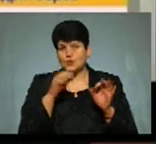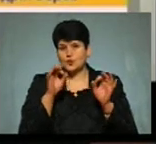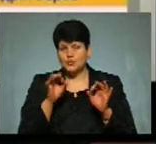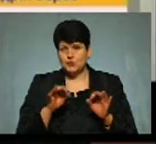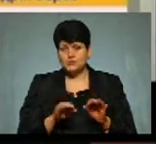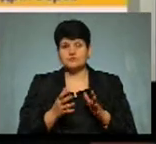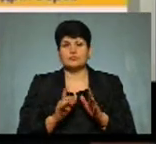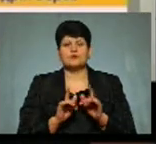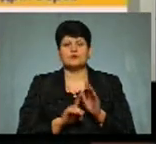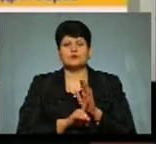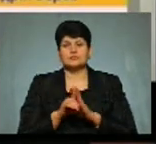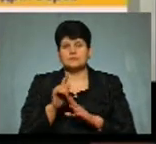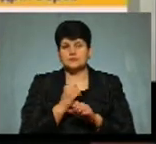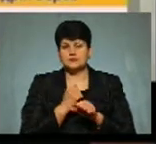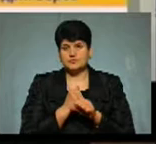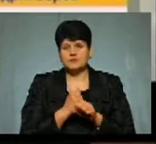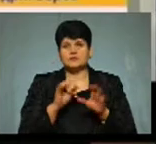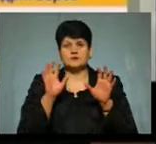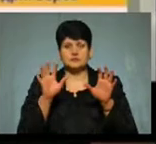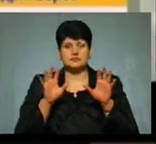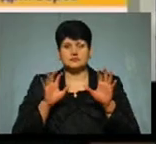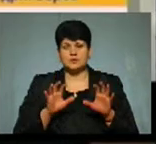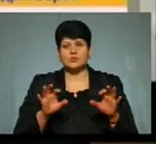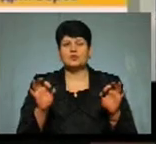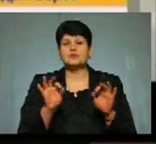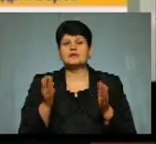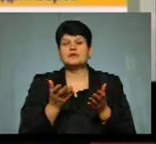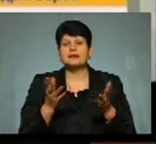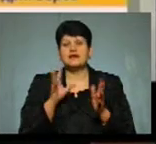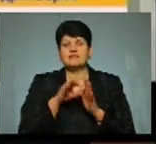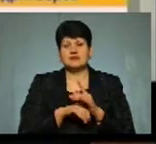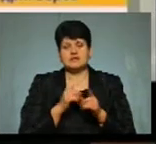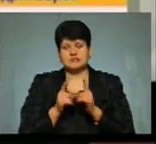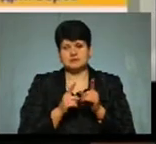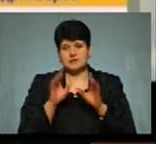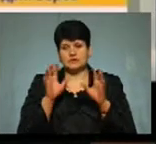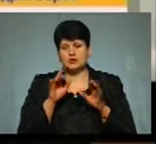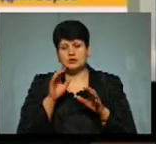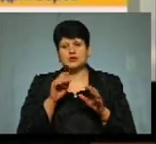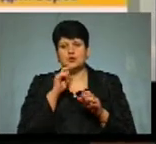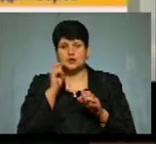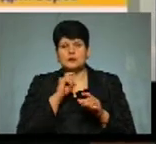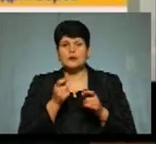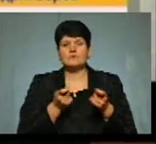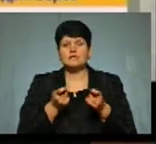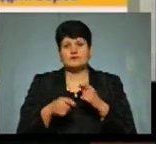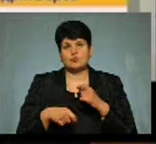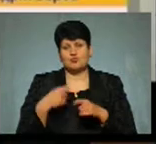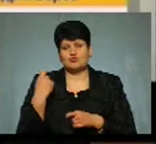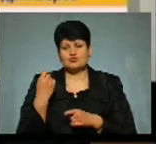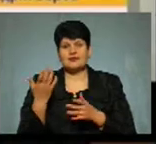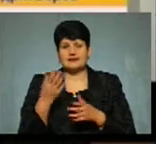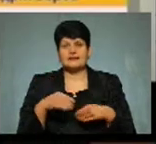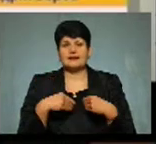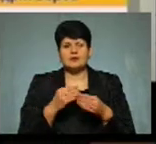Восени 2017 року набув чинності закон, який вніс зміни в Кодекс України про адміністративні правопорушення, який